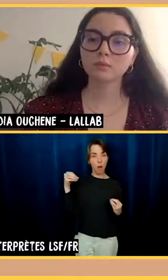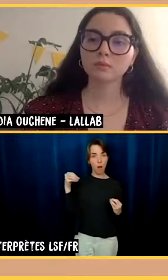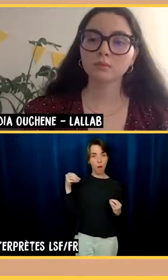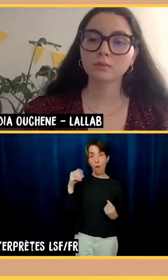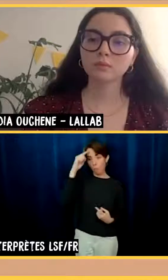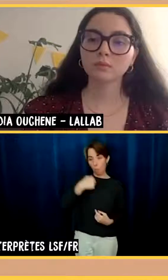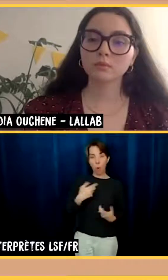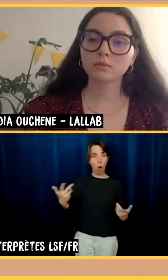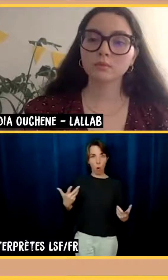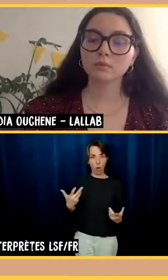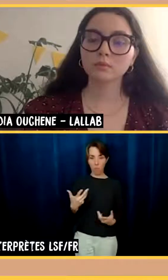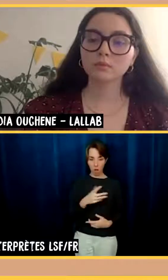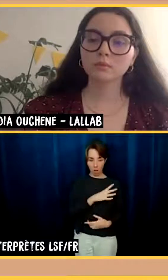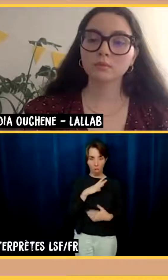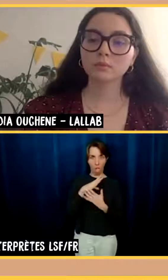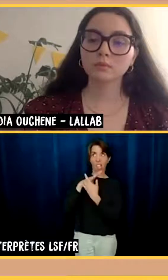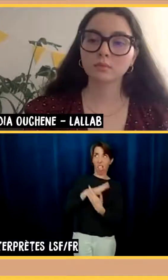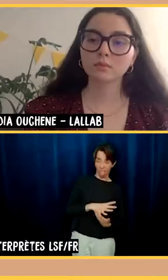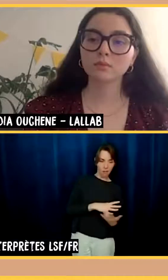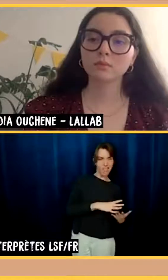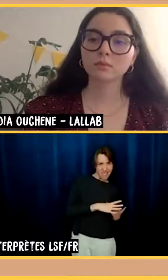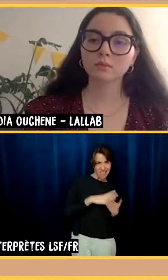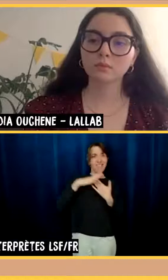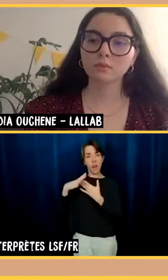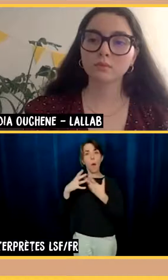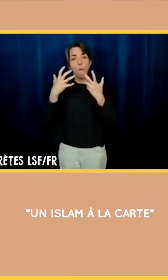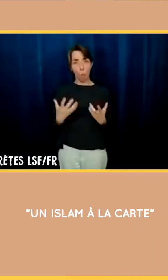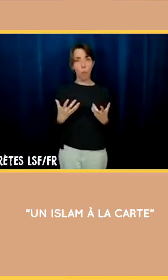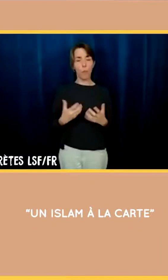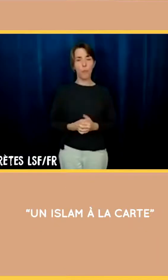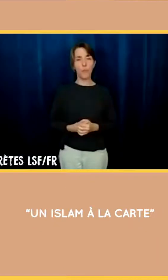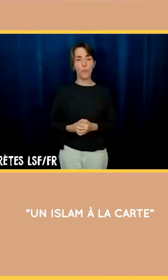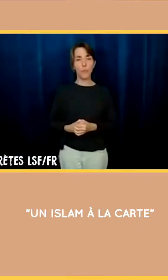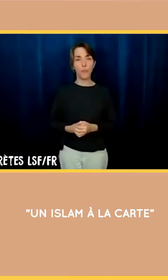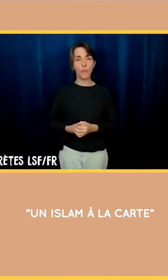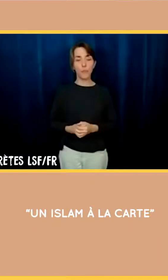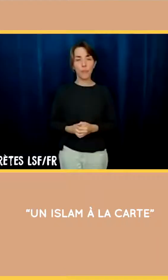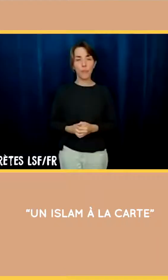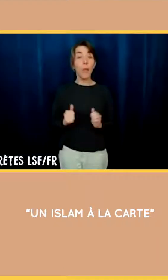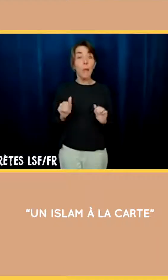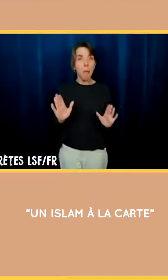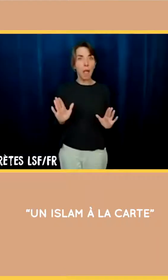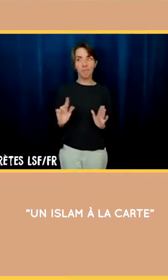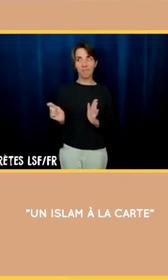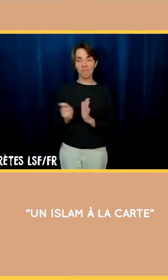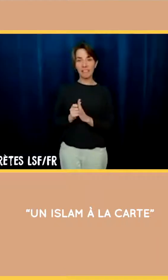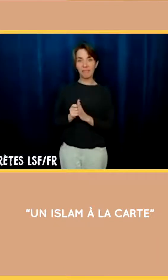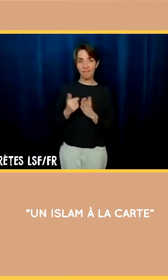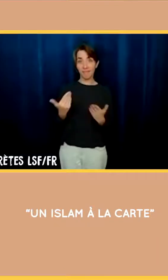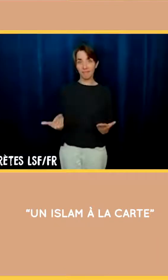récupérer un peu de dignité, en fait, dans cet espace qui nous avait été confisqué. Sauf que ce que je n'avais pas prévu à ce moment-là, c'est que ce